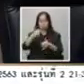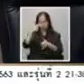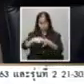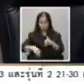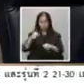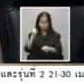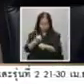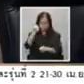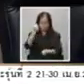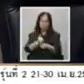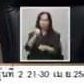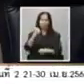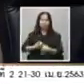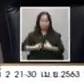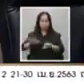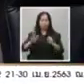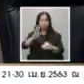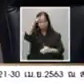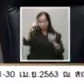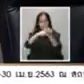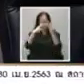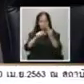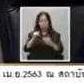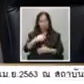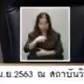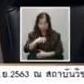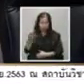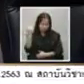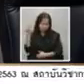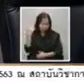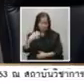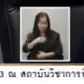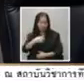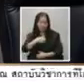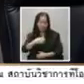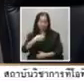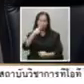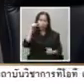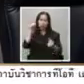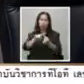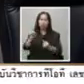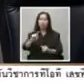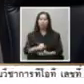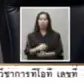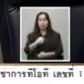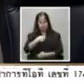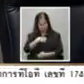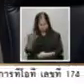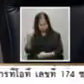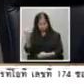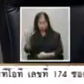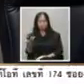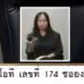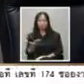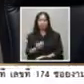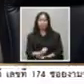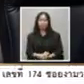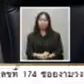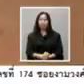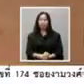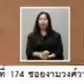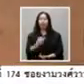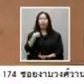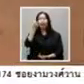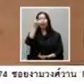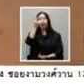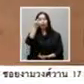นั้นผมไม่ยังให้มีประท้วงผมอยากฟังท่านพูดนะครับ ท่านนิยม ว่าท่านจะพูดเรื่องอะไรครับนี่ผม ประธานก็ได้วินิจฉัยไป